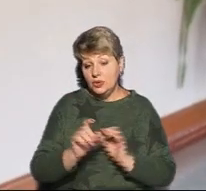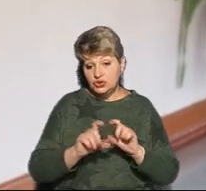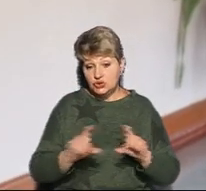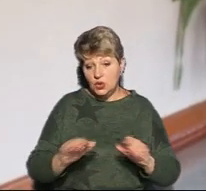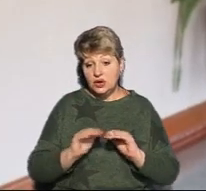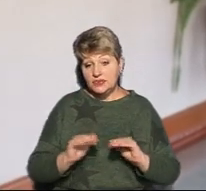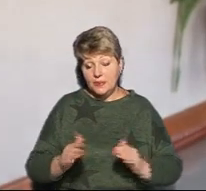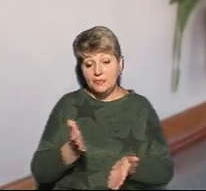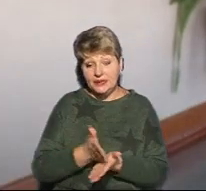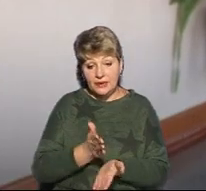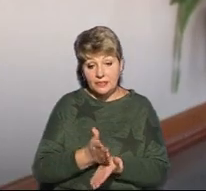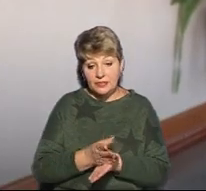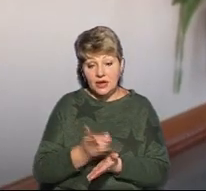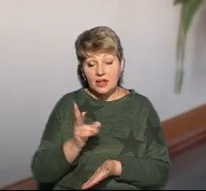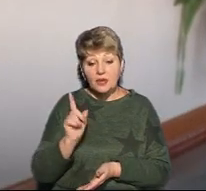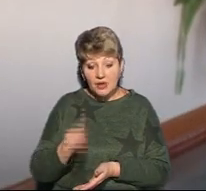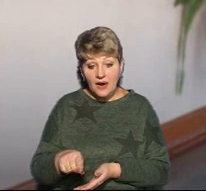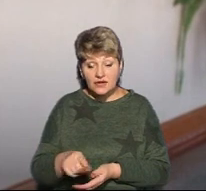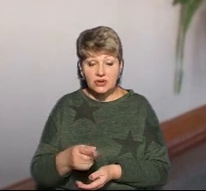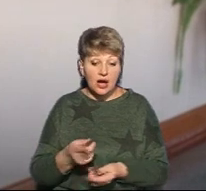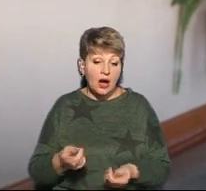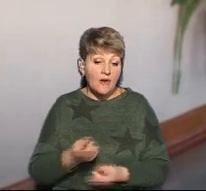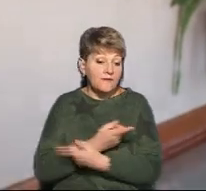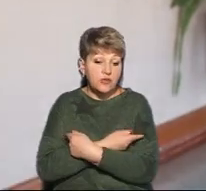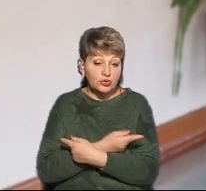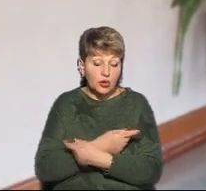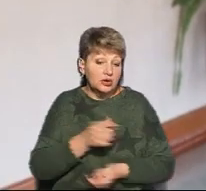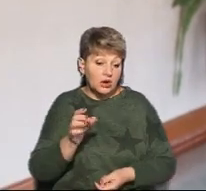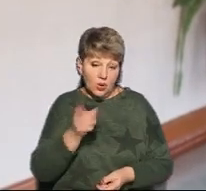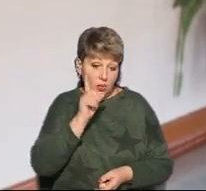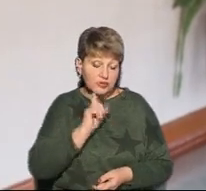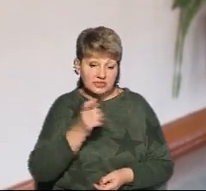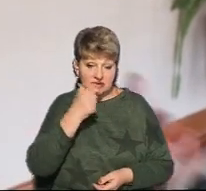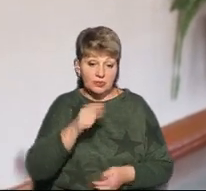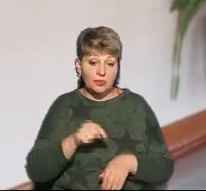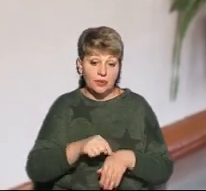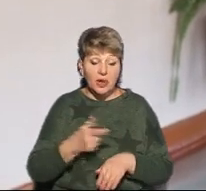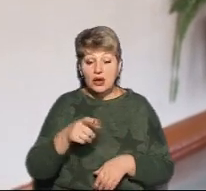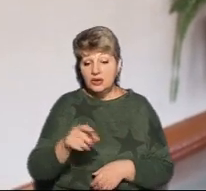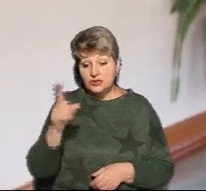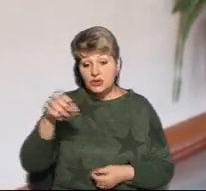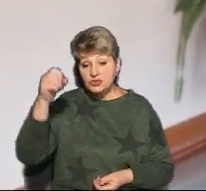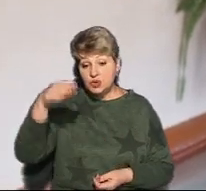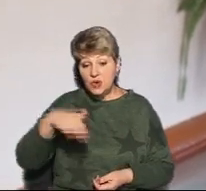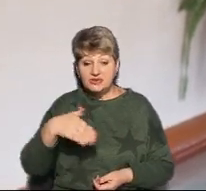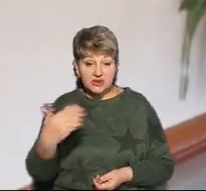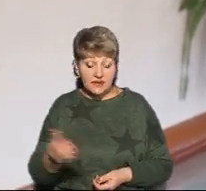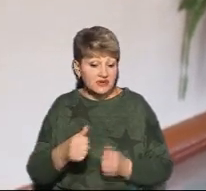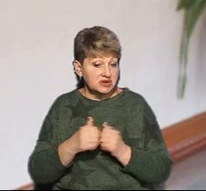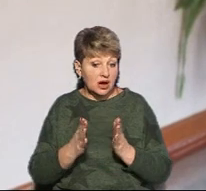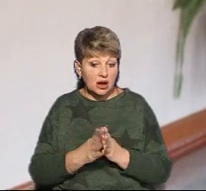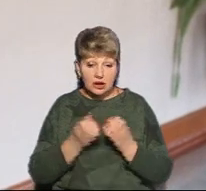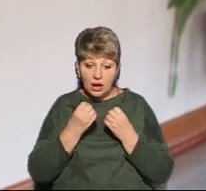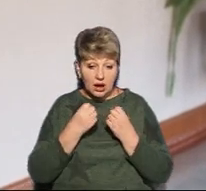школа, дітки перебувають навіть у футболках і комфортно себе почувають. Там, де сонячна сторона, взагалі дуже